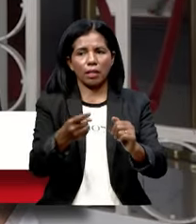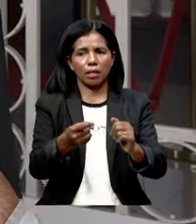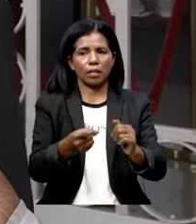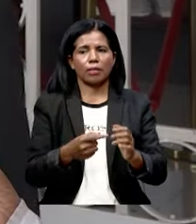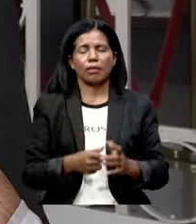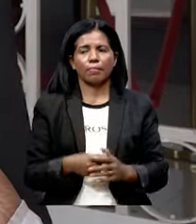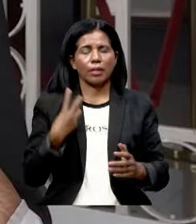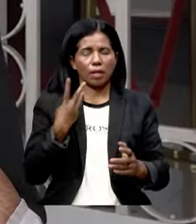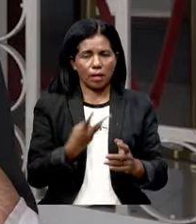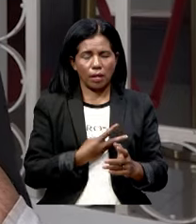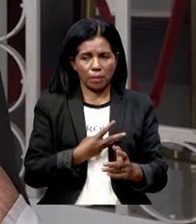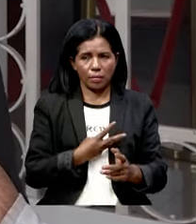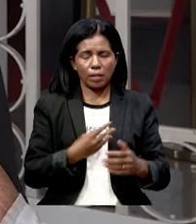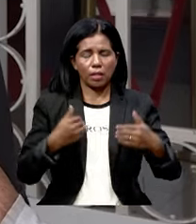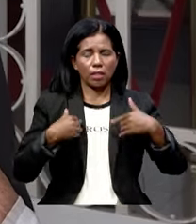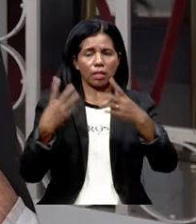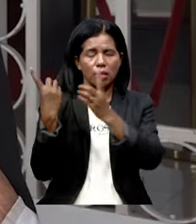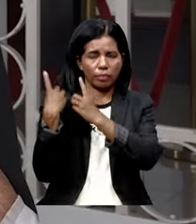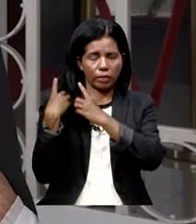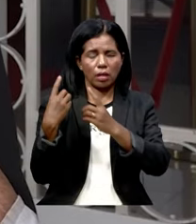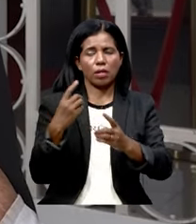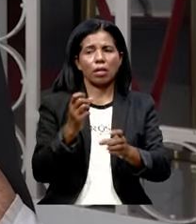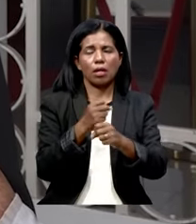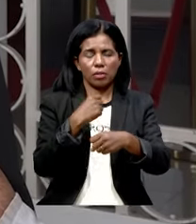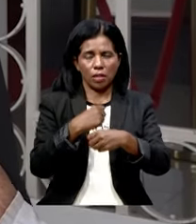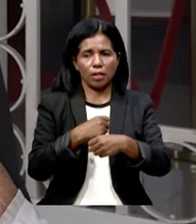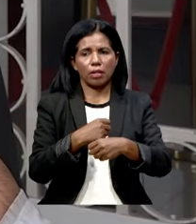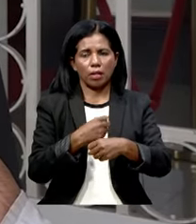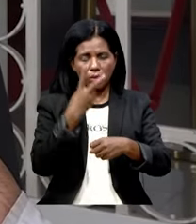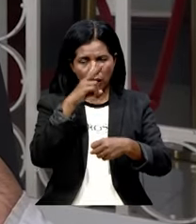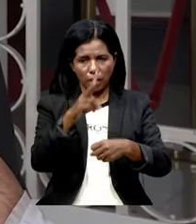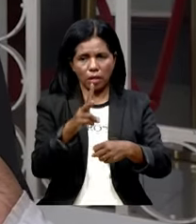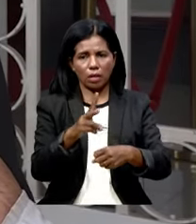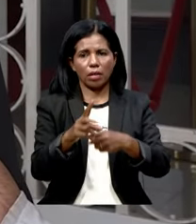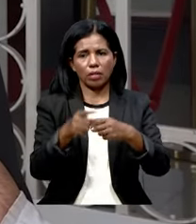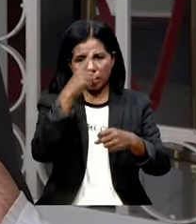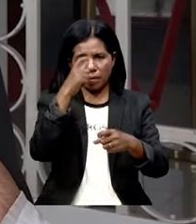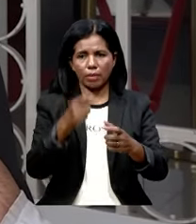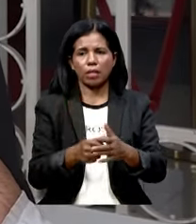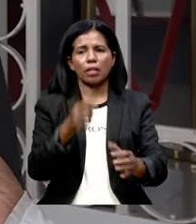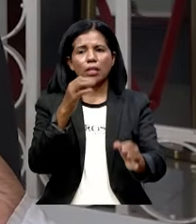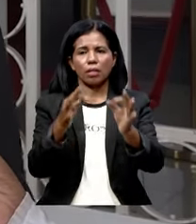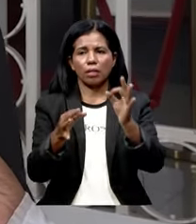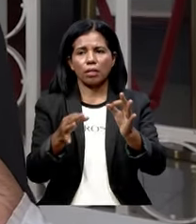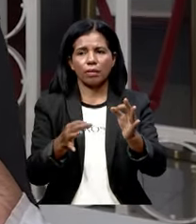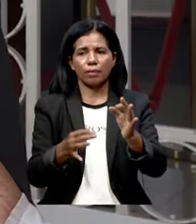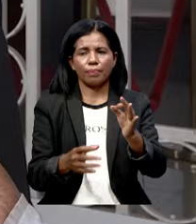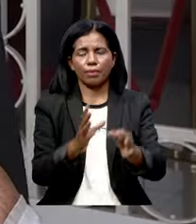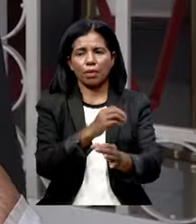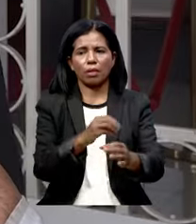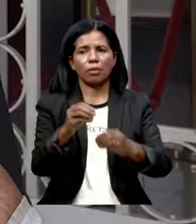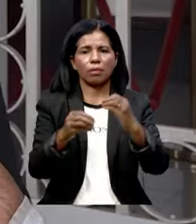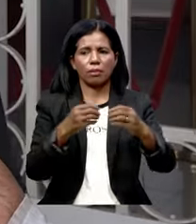kan ami he dever toma ka tu ha atu considera atu hare tamba se ai suar